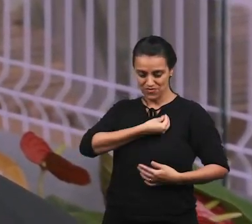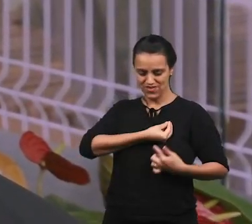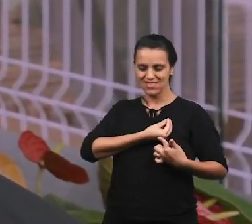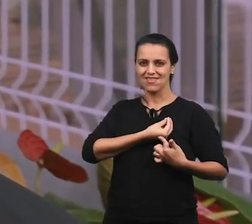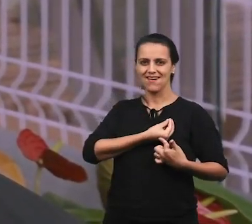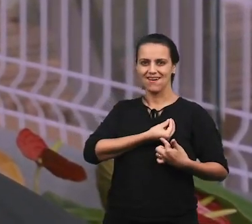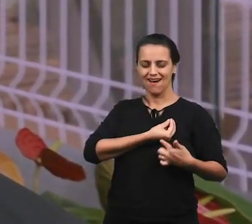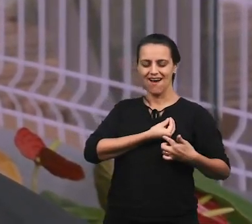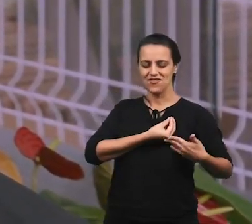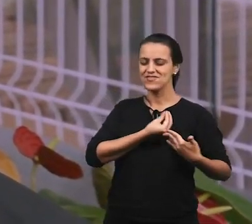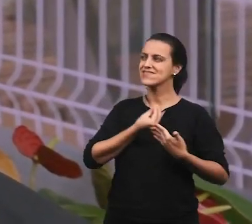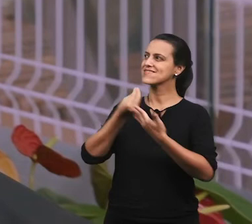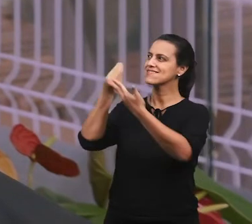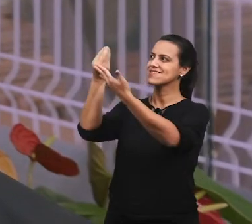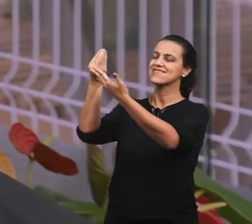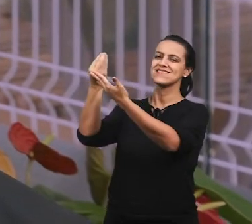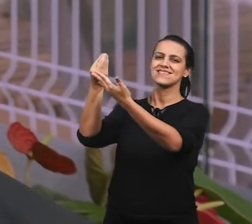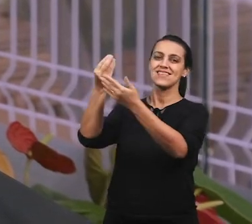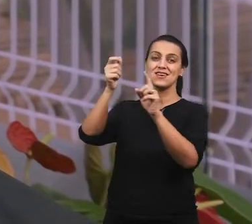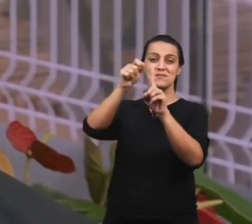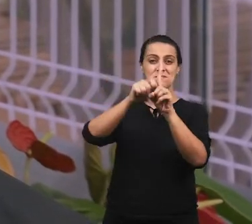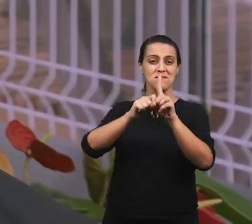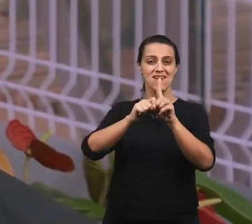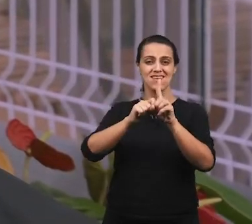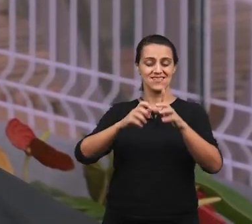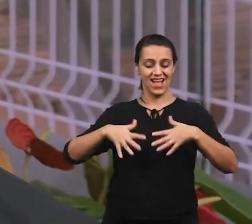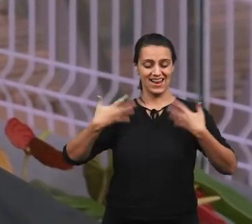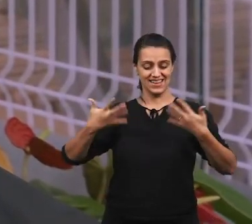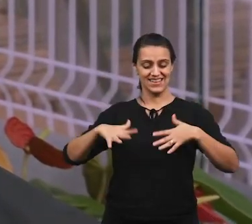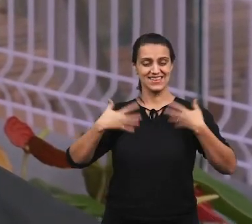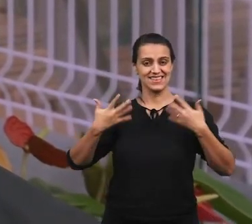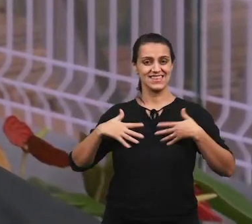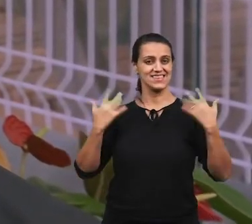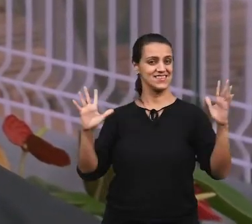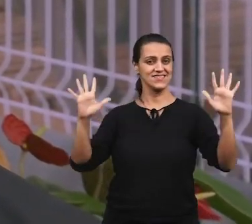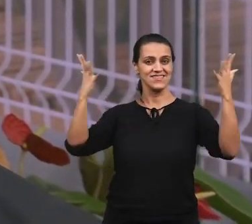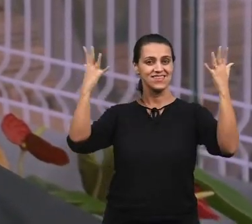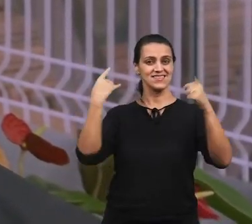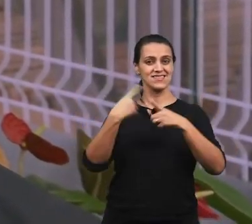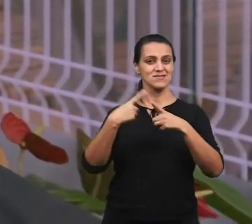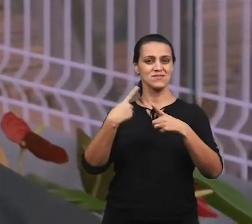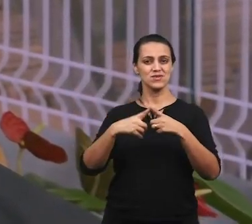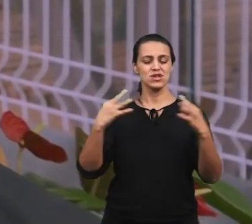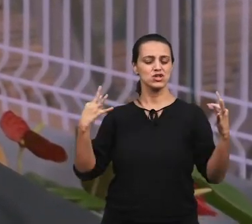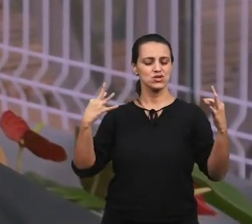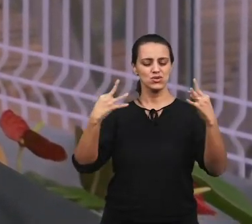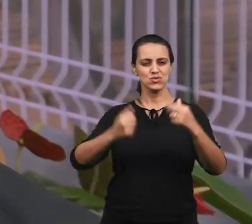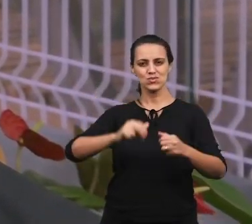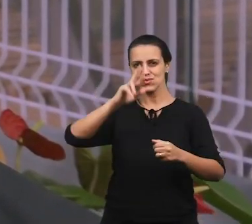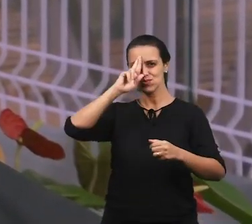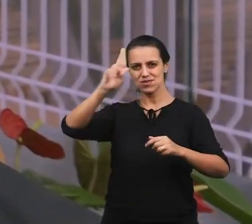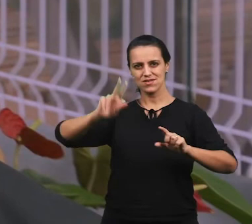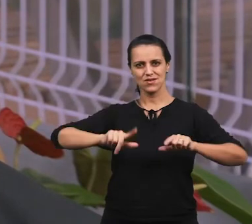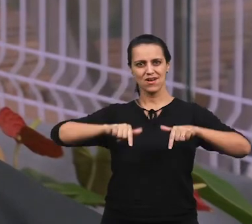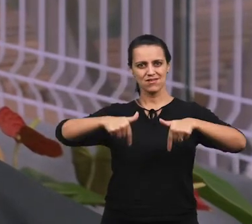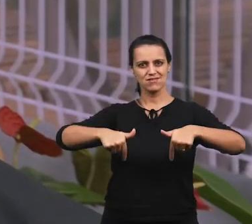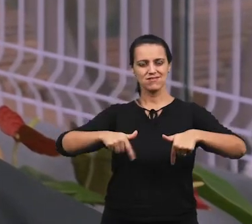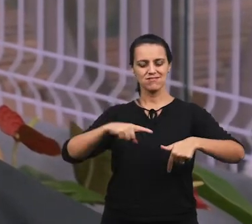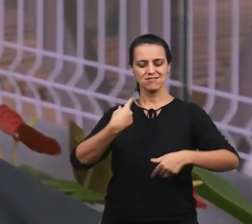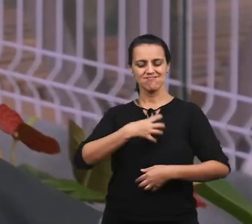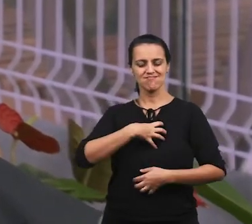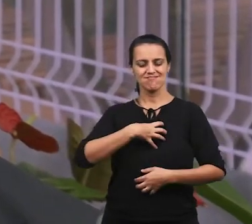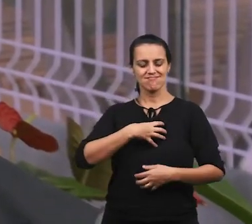мы посвящаем Ему еще больше нашу жизнь, это месяц празднований и радости за